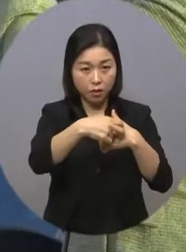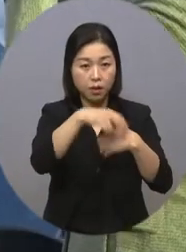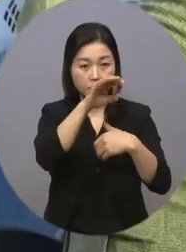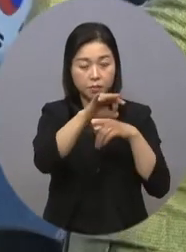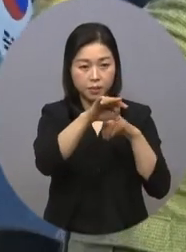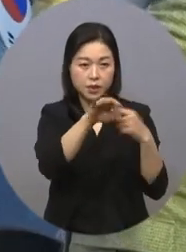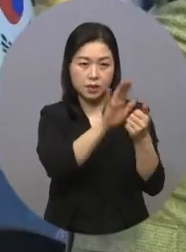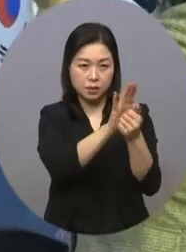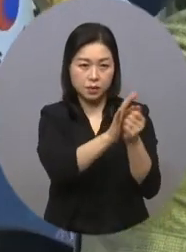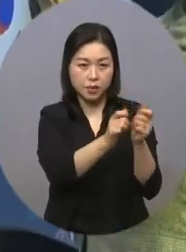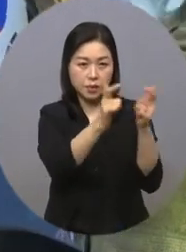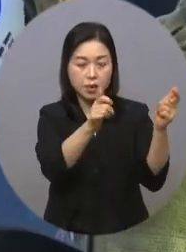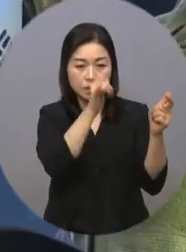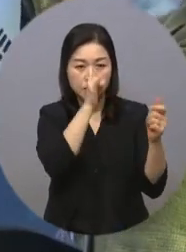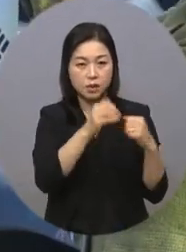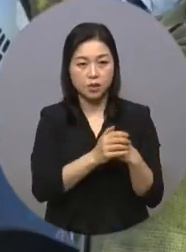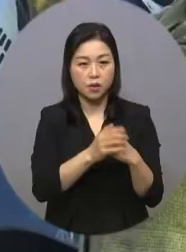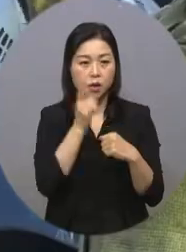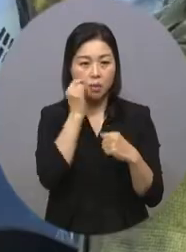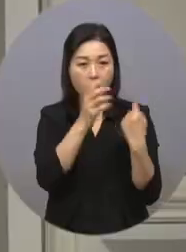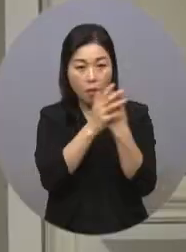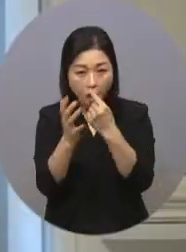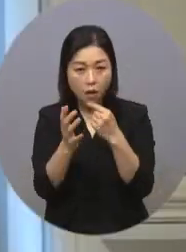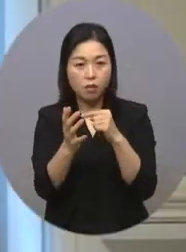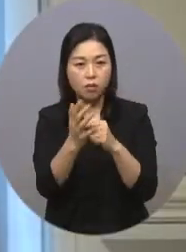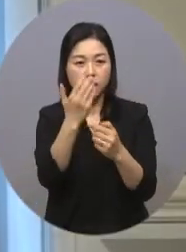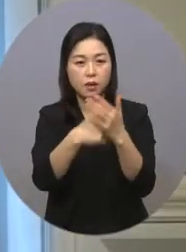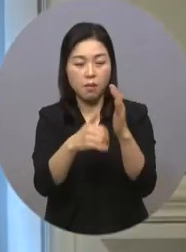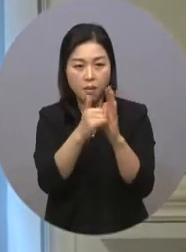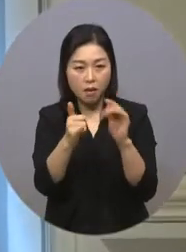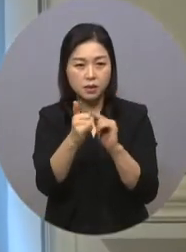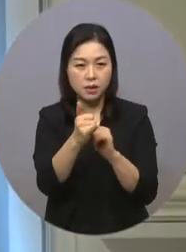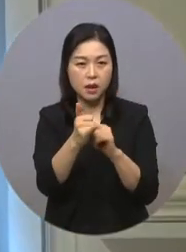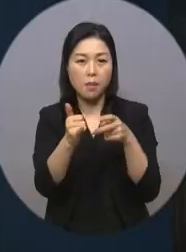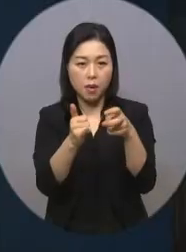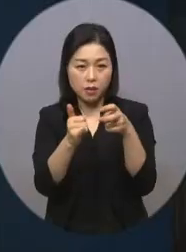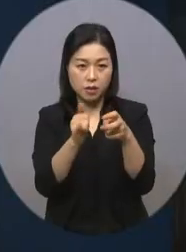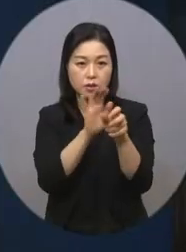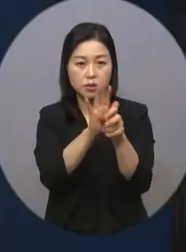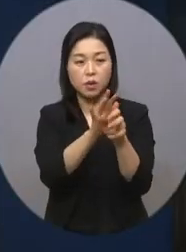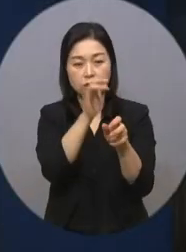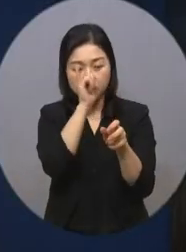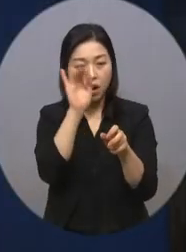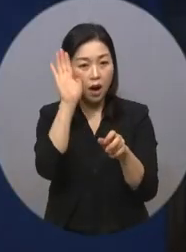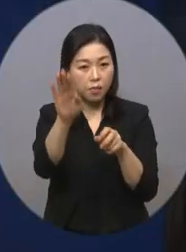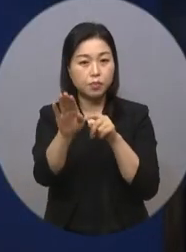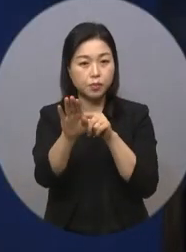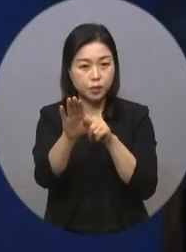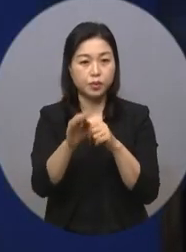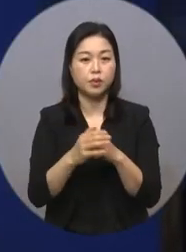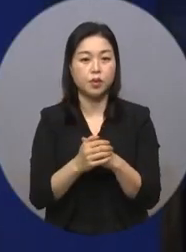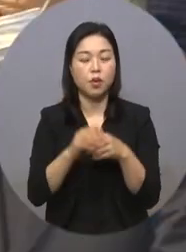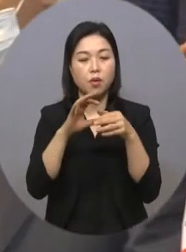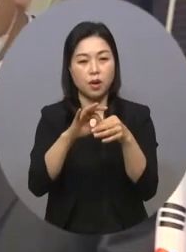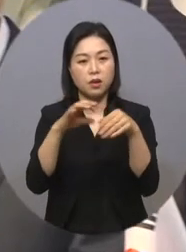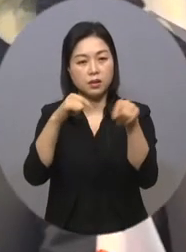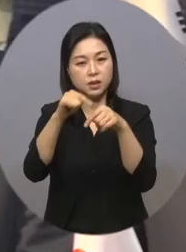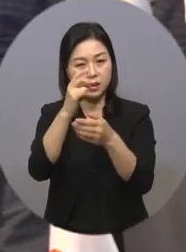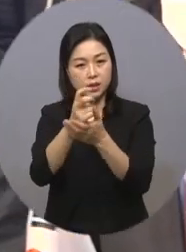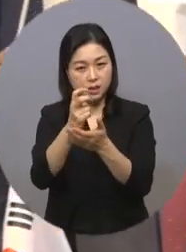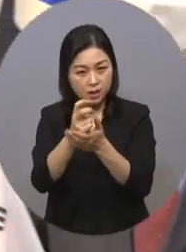확대하고 독립유공자 및 유족의 시내버스 요금도 전액 지원하고 있으며 앞으로도 관련 시책 발굴에